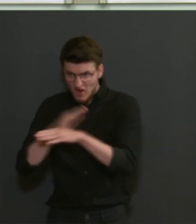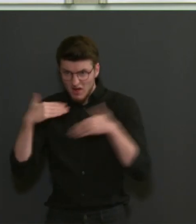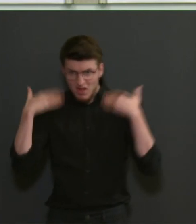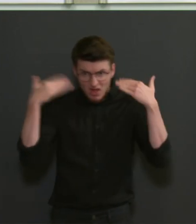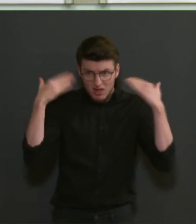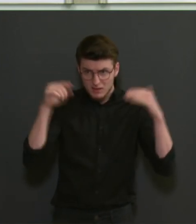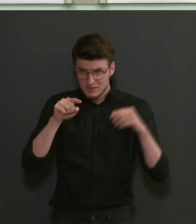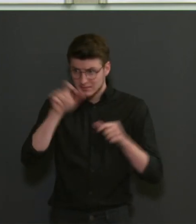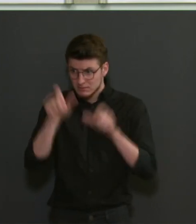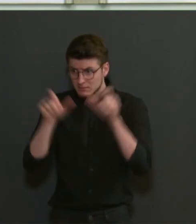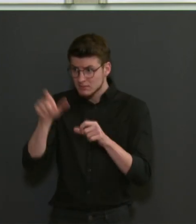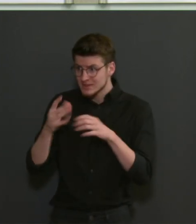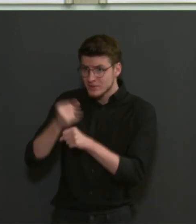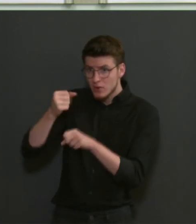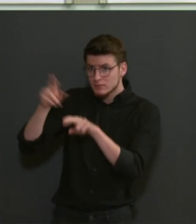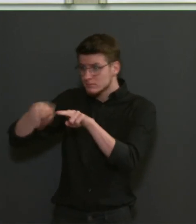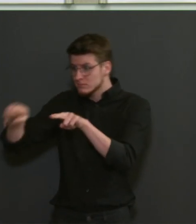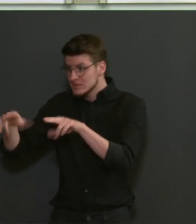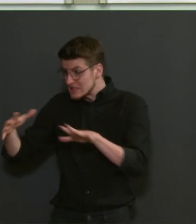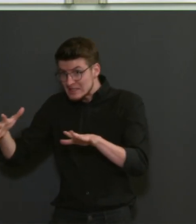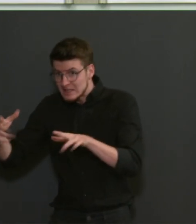naar Vlaanderen.